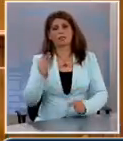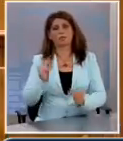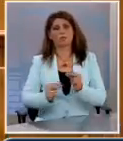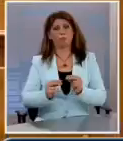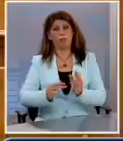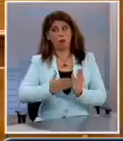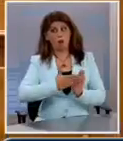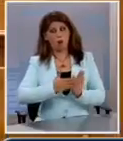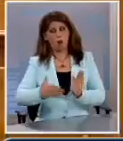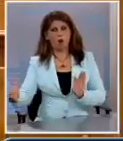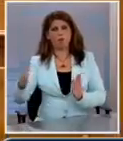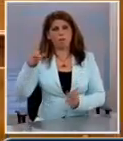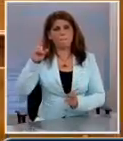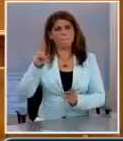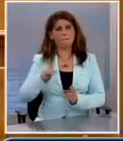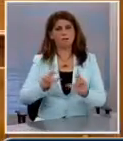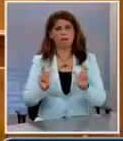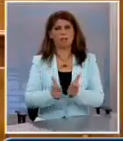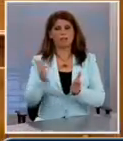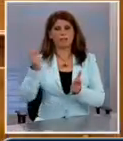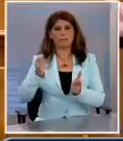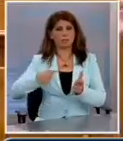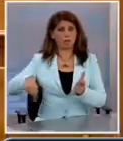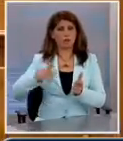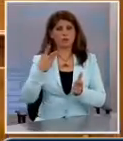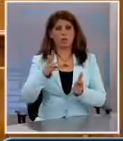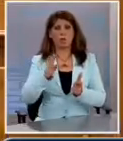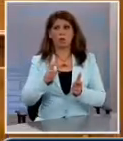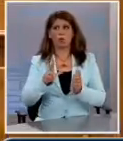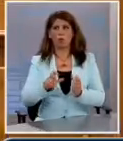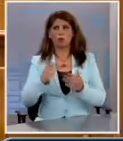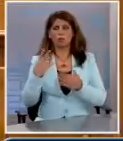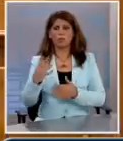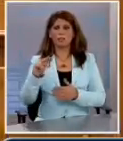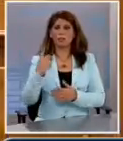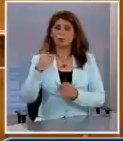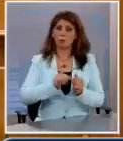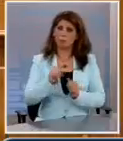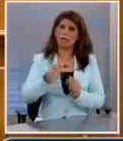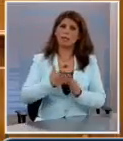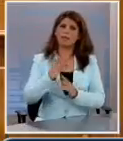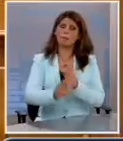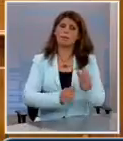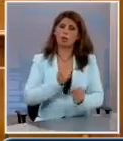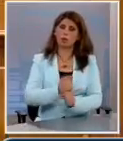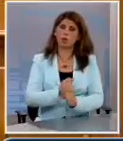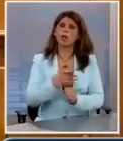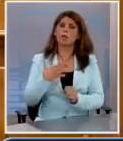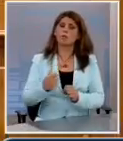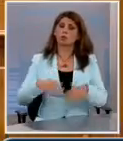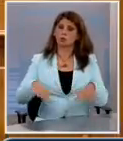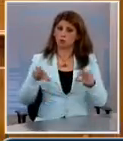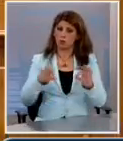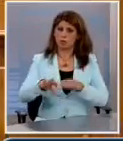ενώ μειώνει την εθνική σύνταξη για όλους από τα 384 ευρώ το μήνα για 15 έτη που ήταν το αρχικό